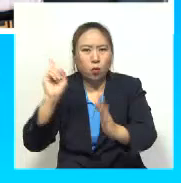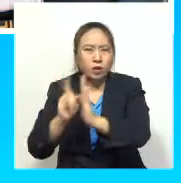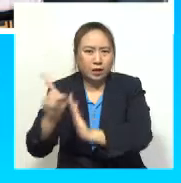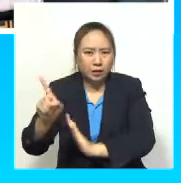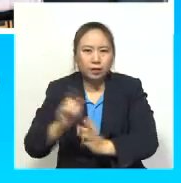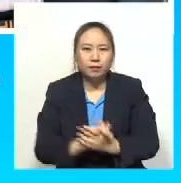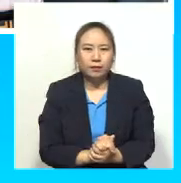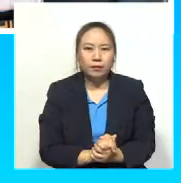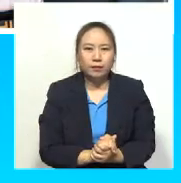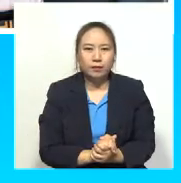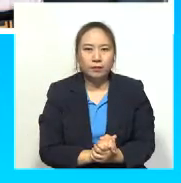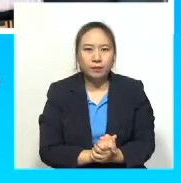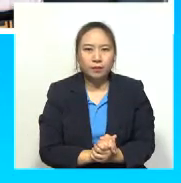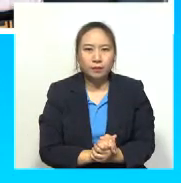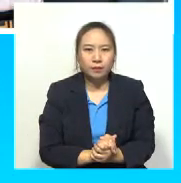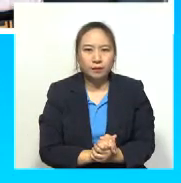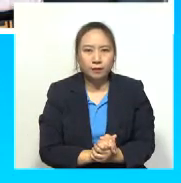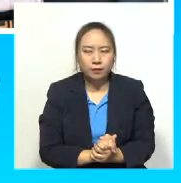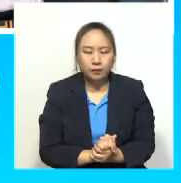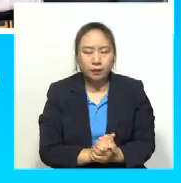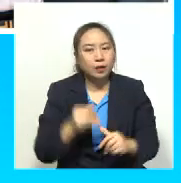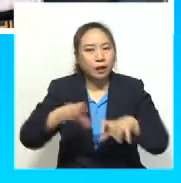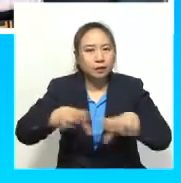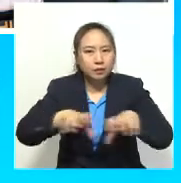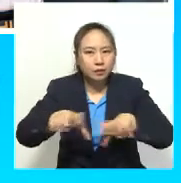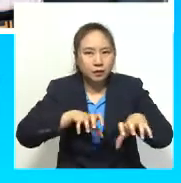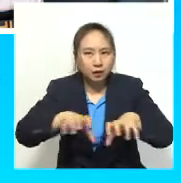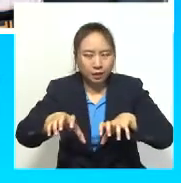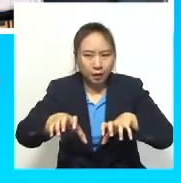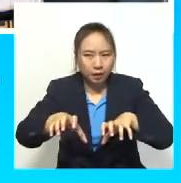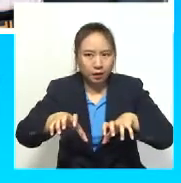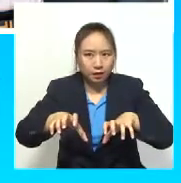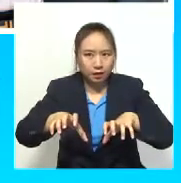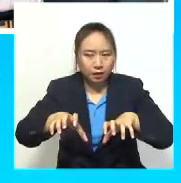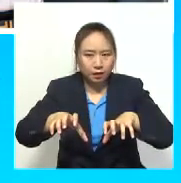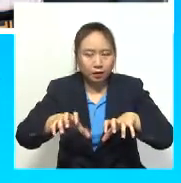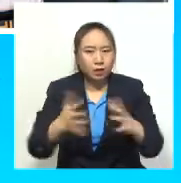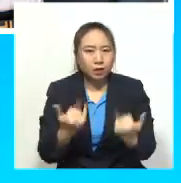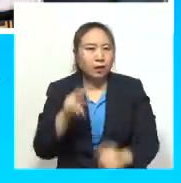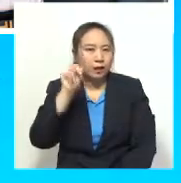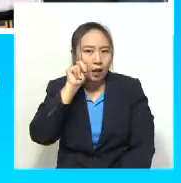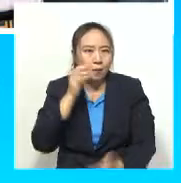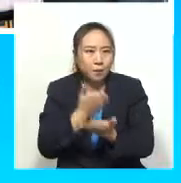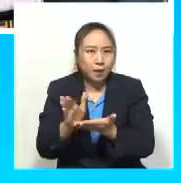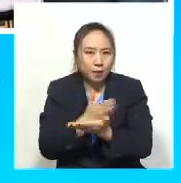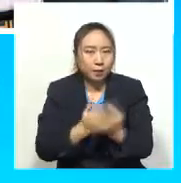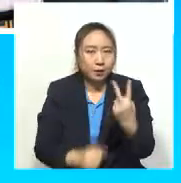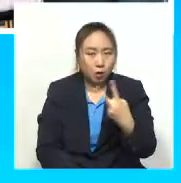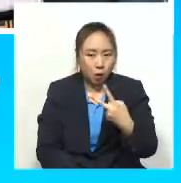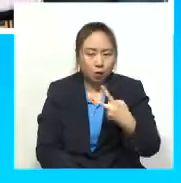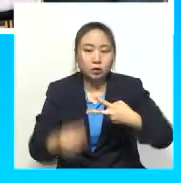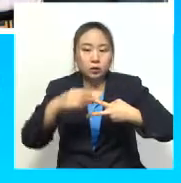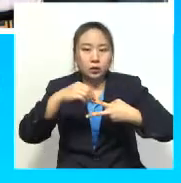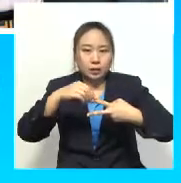ข้างมาสมทบอยู่นะครับในการบริหารจัดการนะครับเราก็จะเอาน้ำนะครับแบ่งน้ำออกเป็น2ส่วนส่วนที่1น